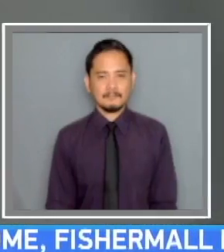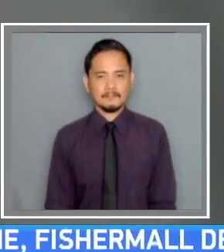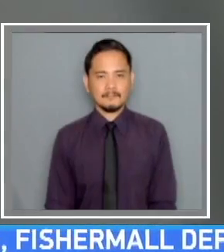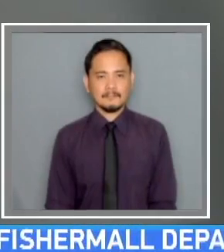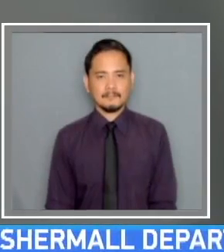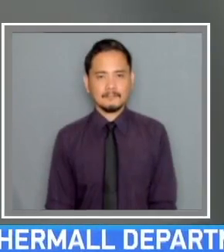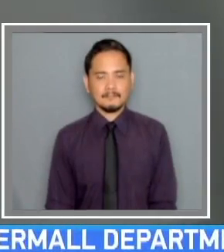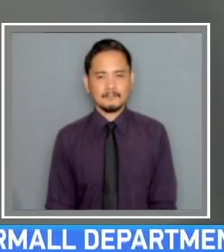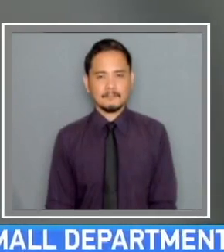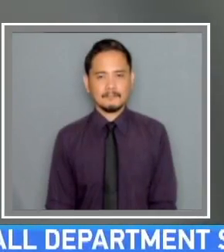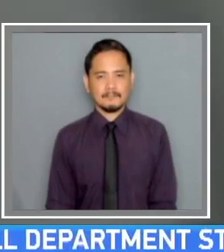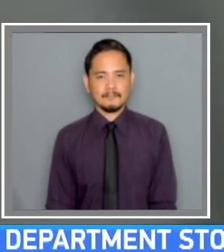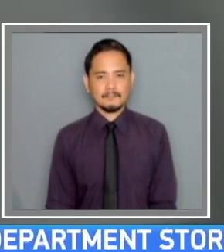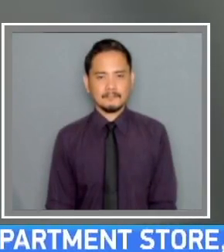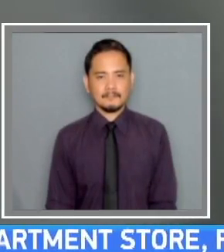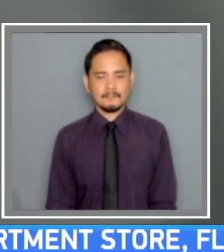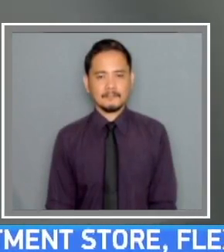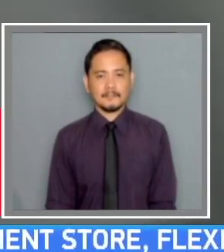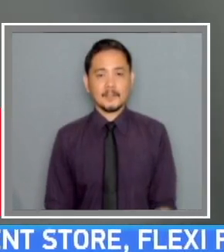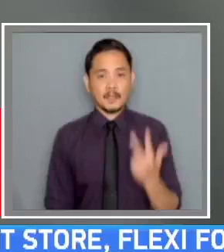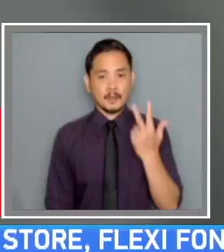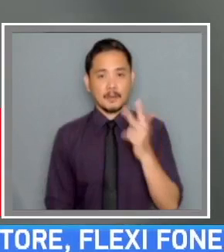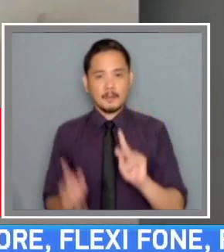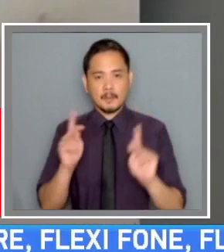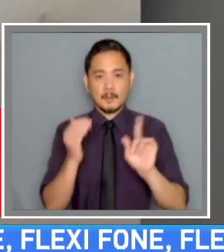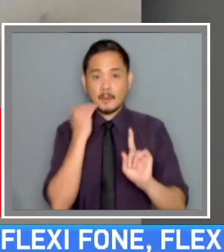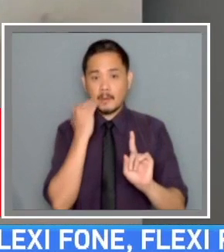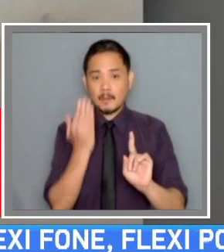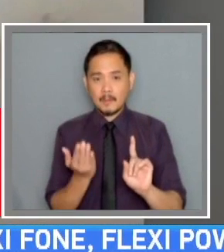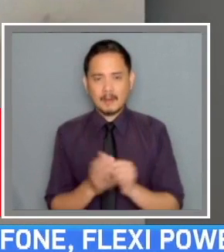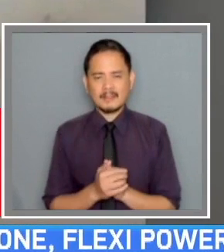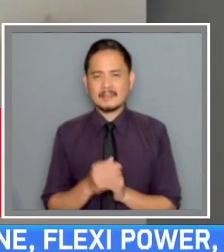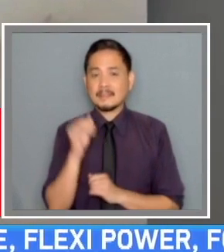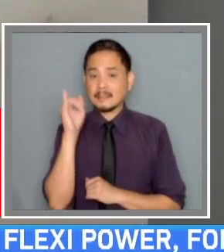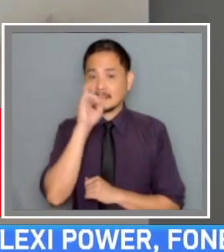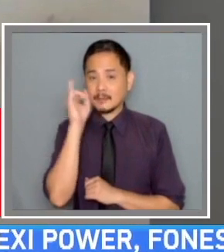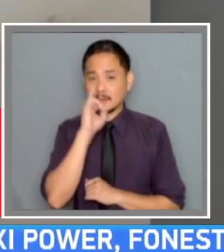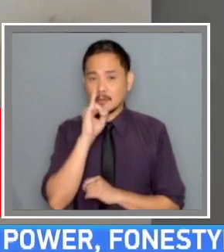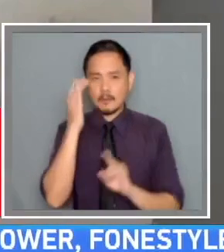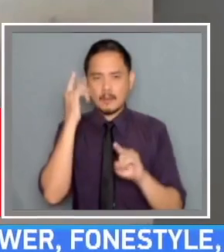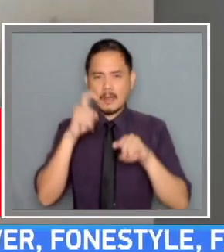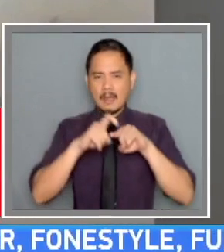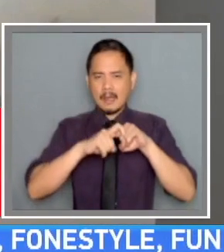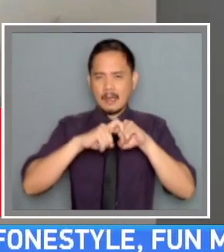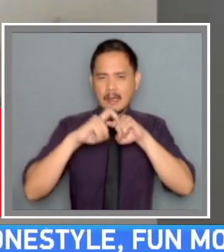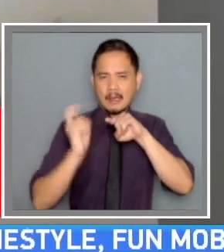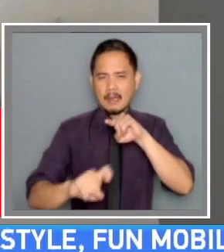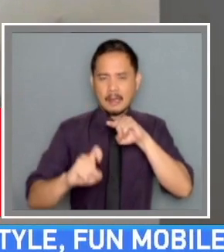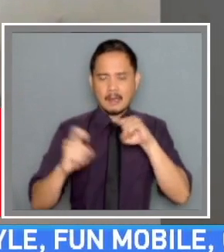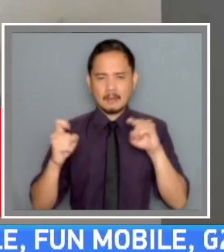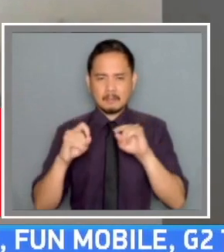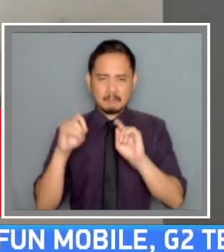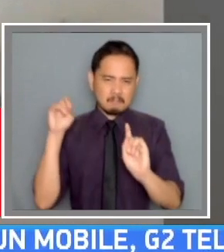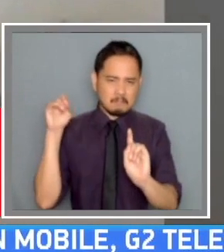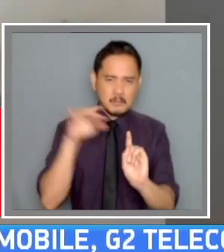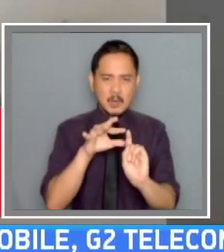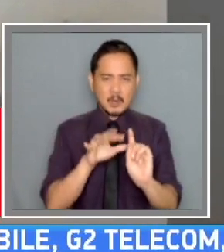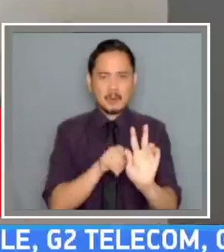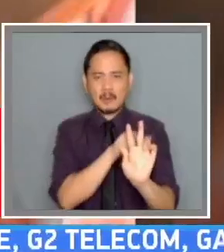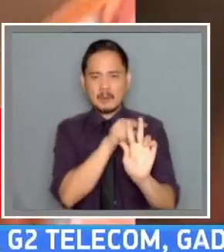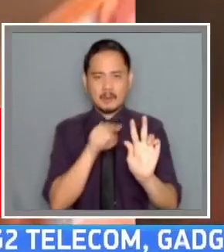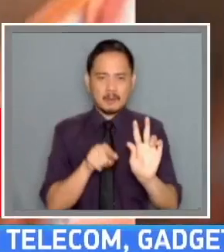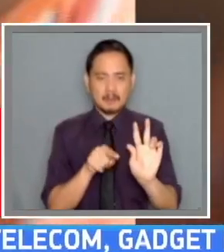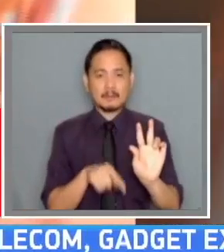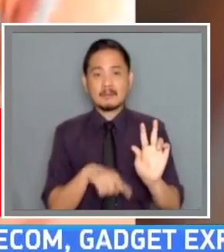sa ospital, sina Mila Soberano, Rosalie Soberano at si Brittany Labos na tatlong buwang buntis. Ayon po sa